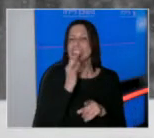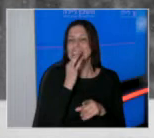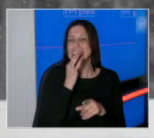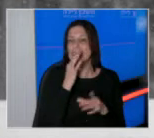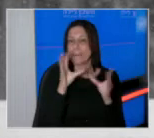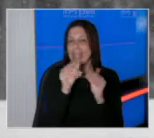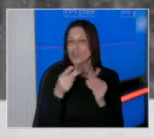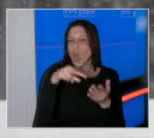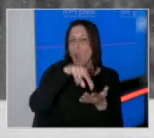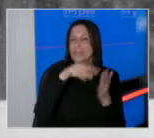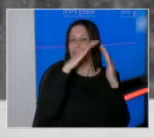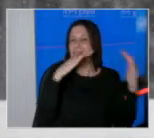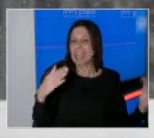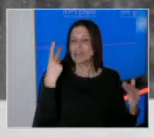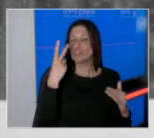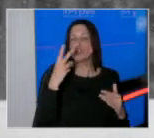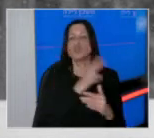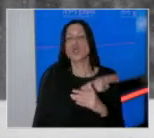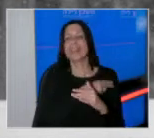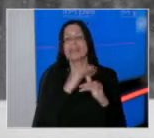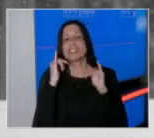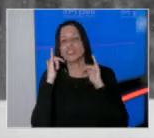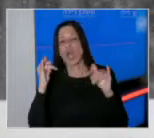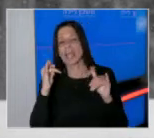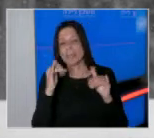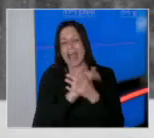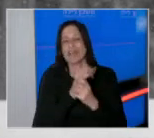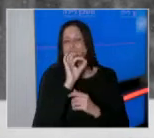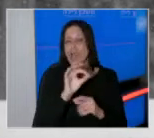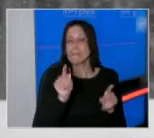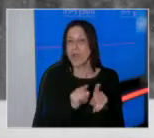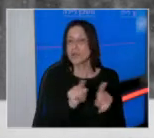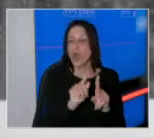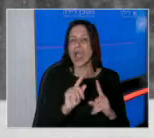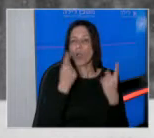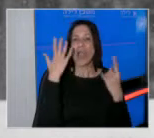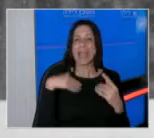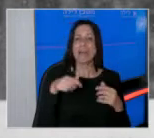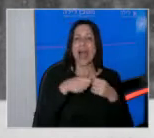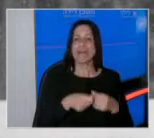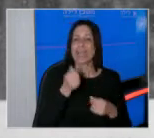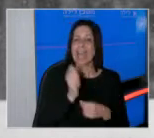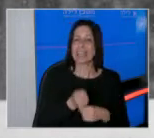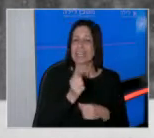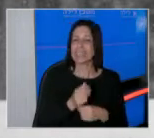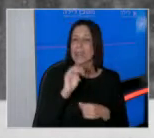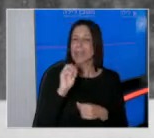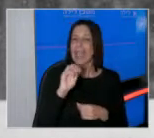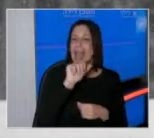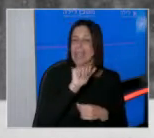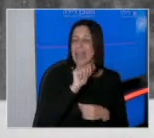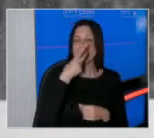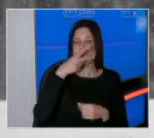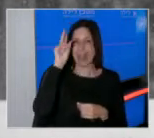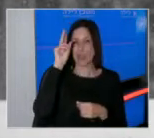איתו עומדים על הגג, ושני שוטרים צועקים לחברים שלהם, באותו אירוע גם היה חבר הכנסת מיכאל איתן מהליכוד, שהיה שנים